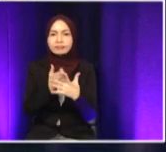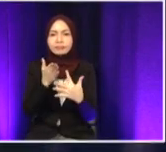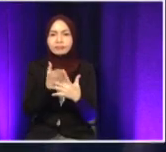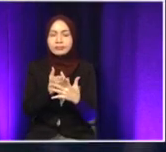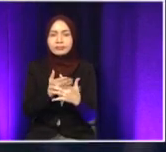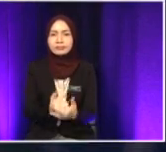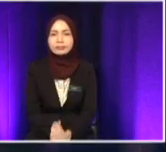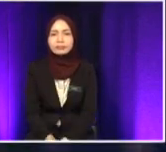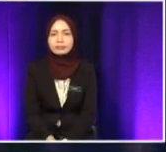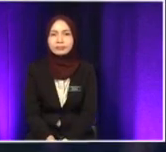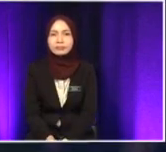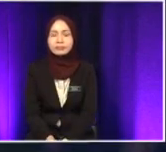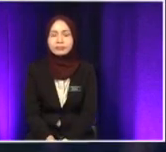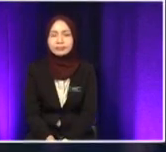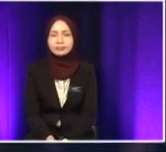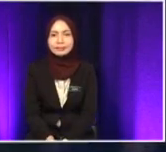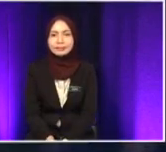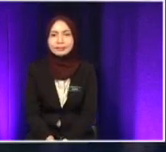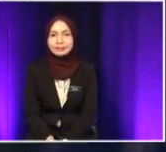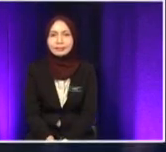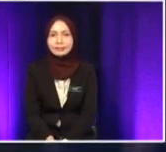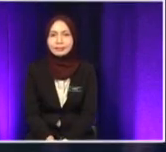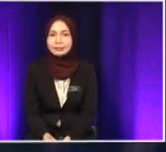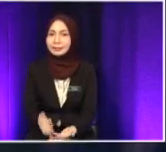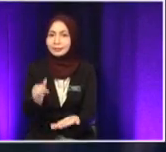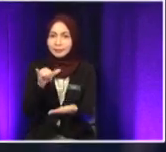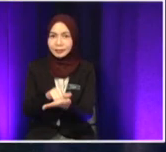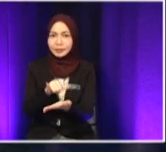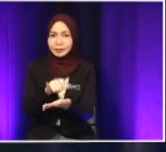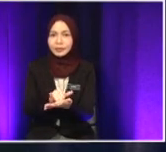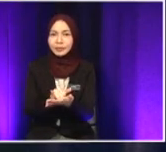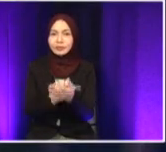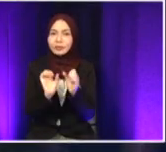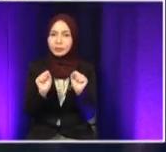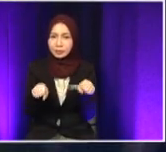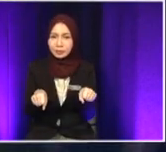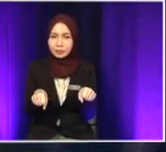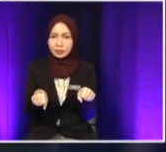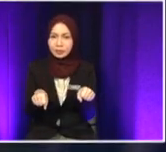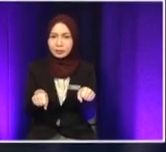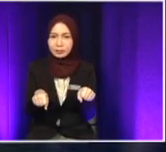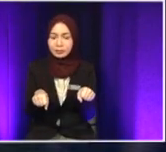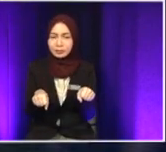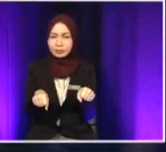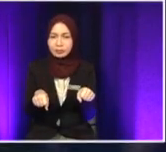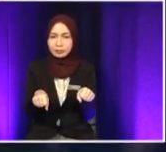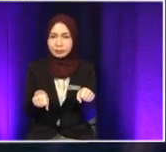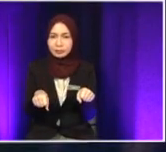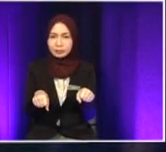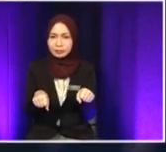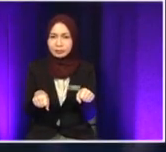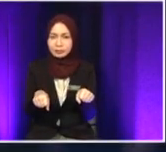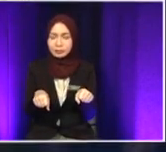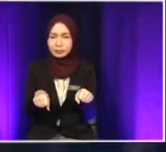kata orang terganggu dengan activity yang kita buat itu mungkin dengan lagu atau mungkin juga dari segi